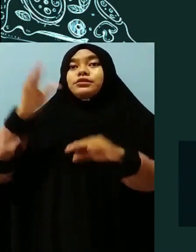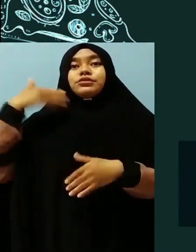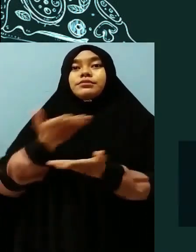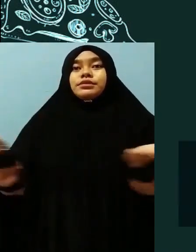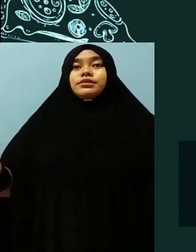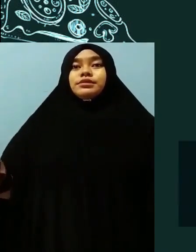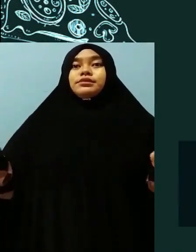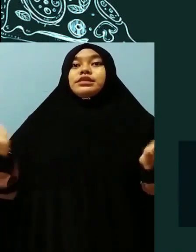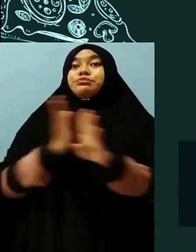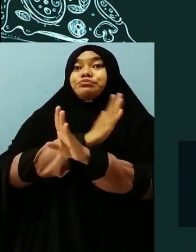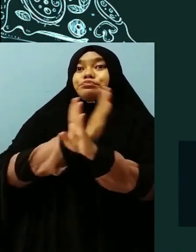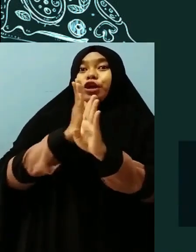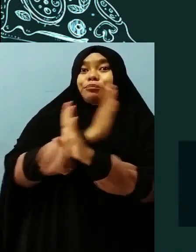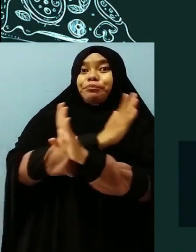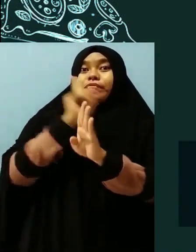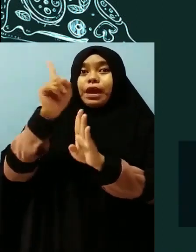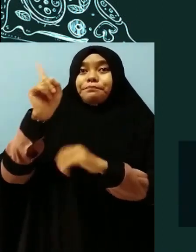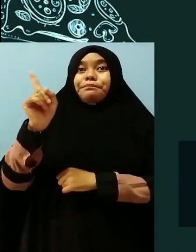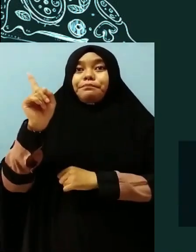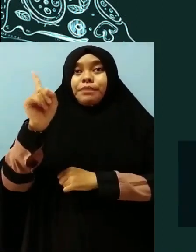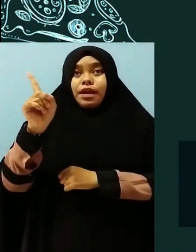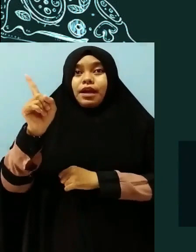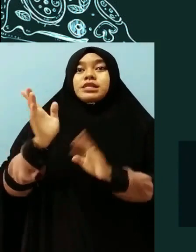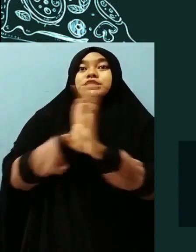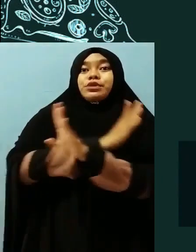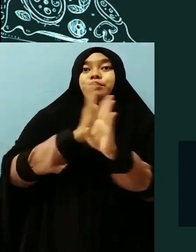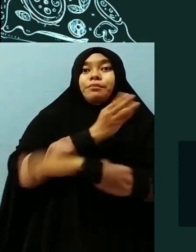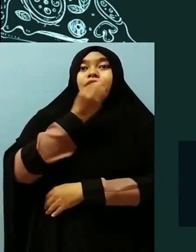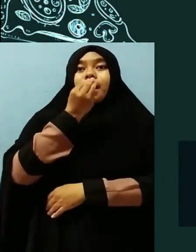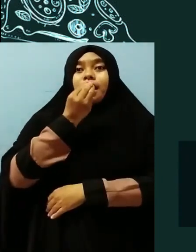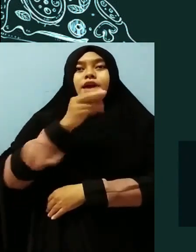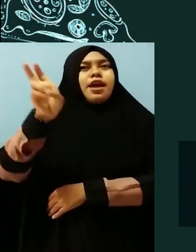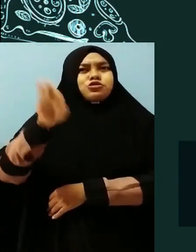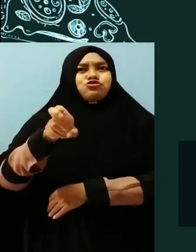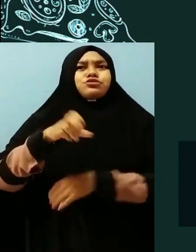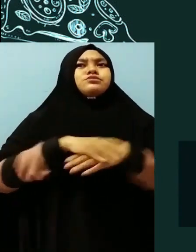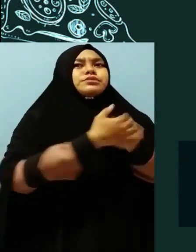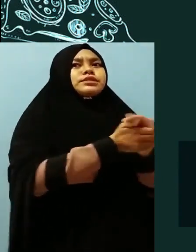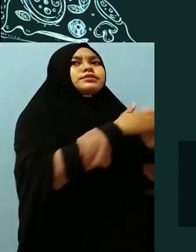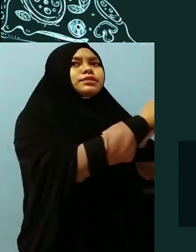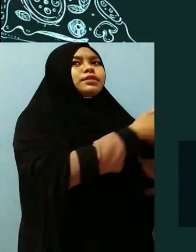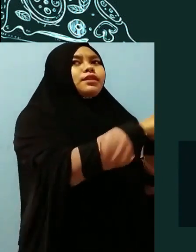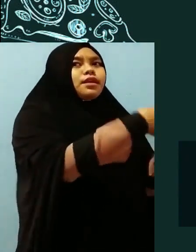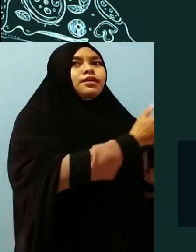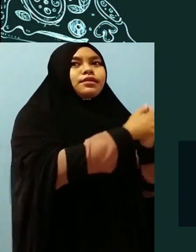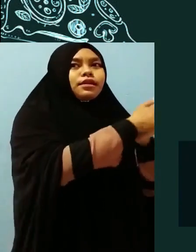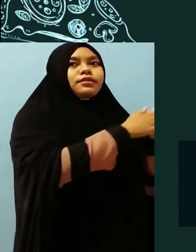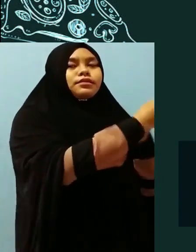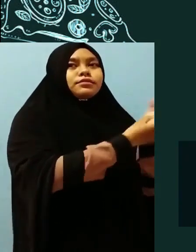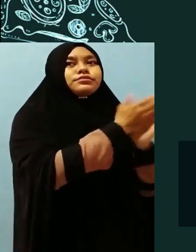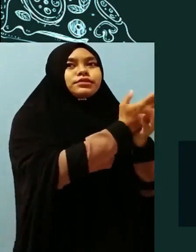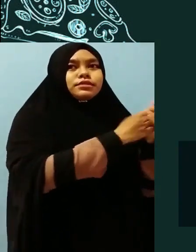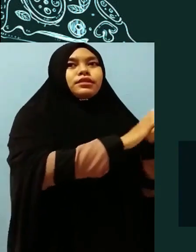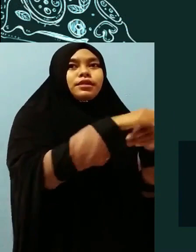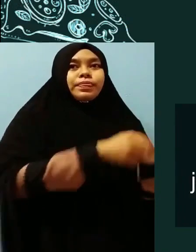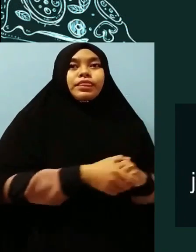Rasulullah. Adab yang pertama, sebelum makan kalian harus cuci